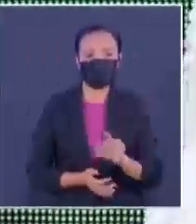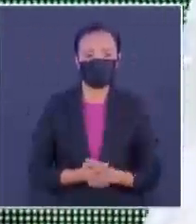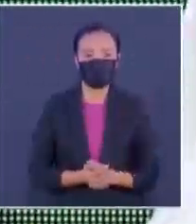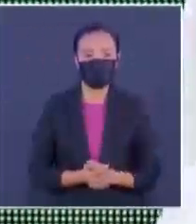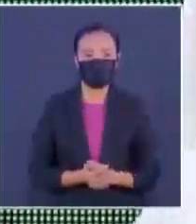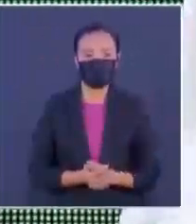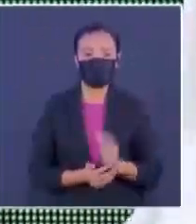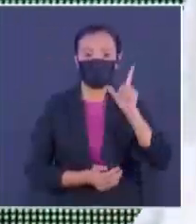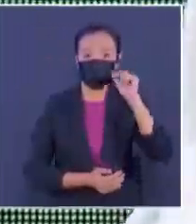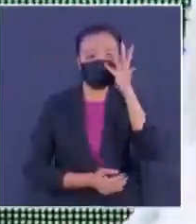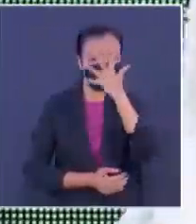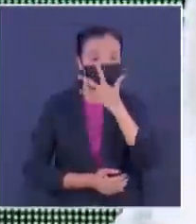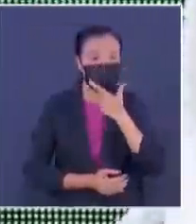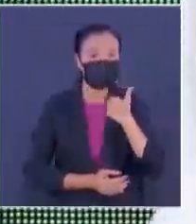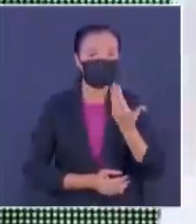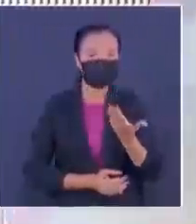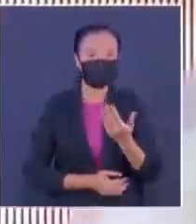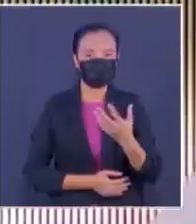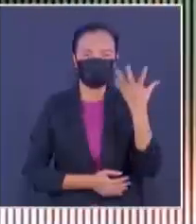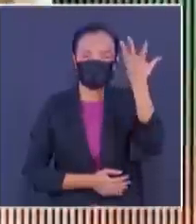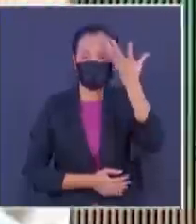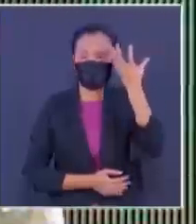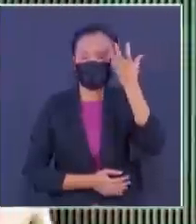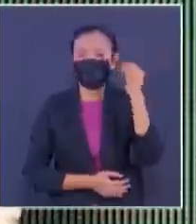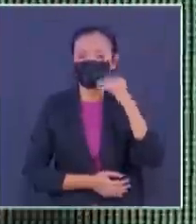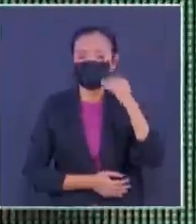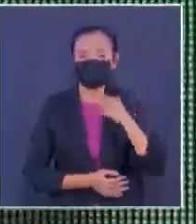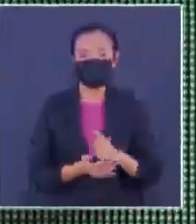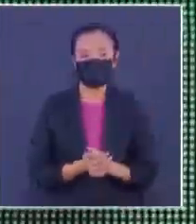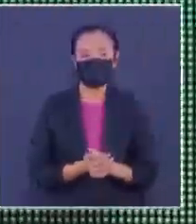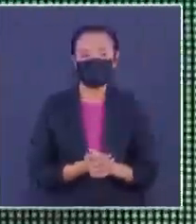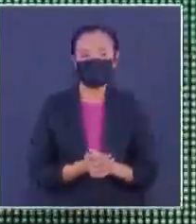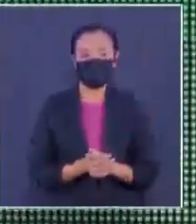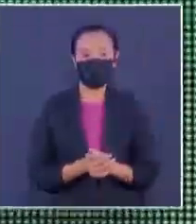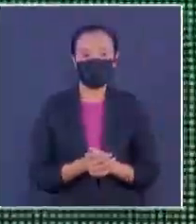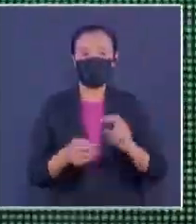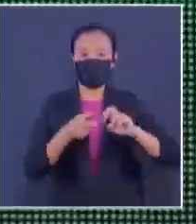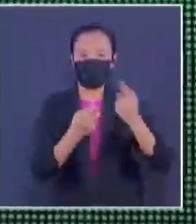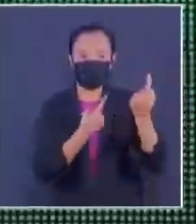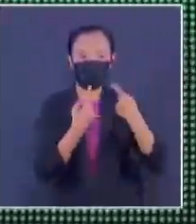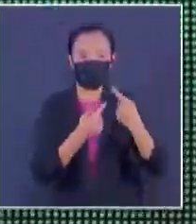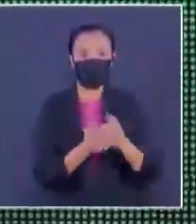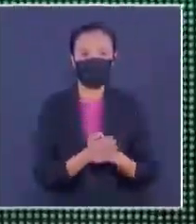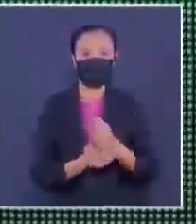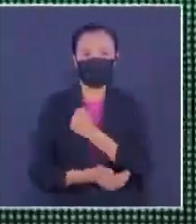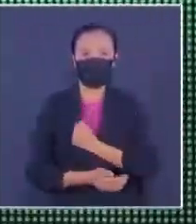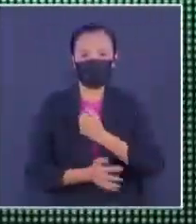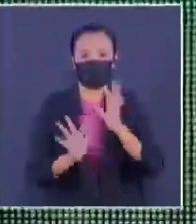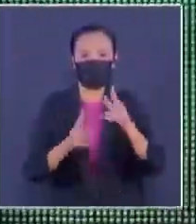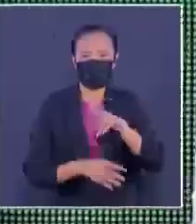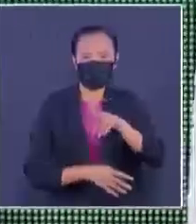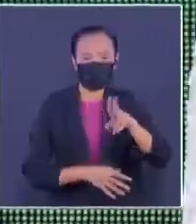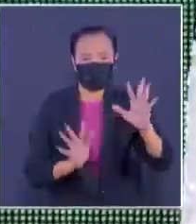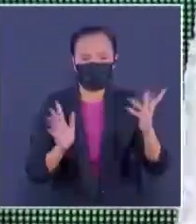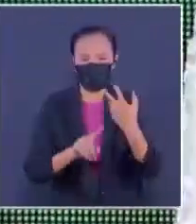มีเรื่องให้คุณแม่คนสวยแพทณปภาต้องปวดหัวไม่หยุดนะคะหลังจากที่ถูกชาวเน็ตดราม่าว่าเธอเนี่ย move on ไวมีแฟนเ